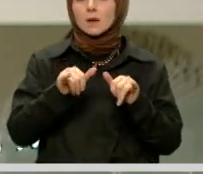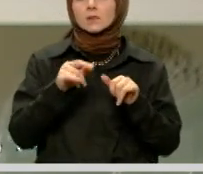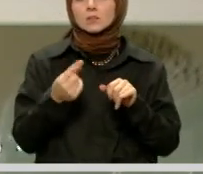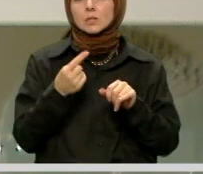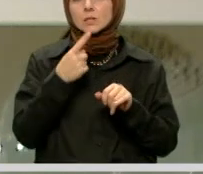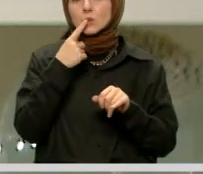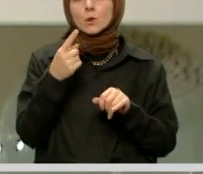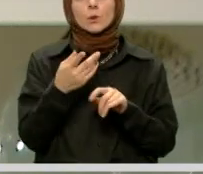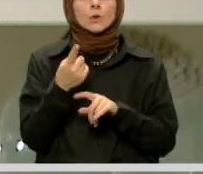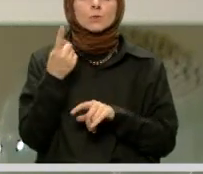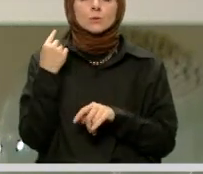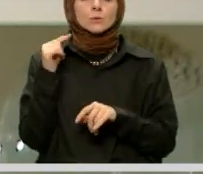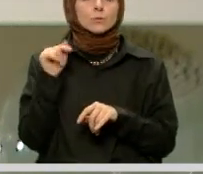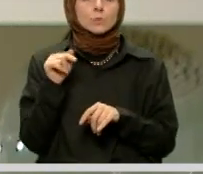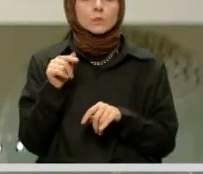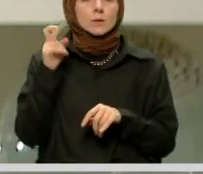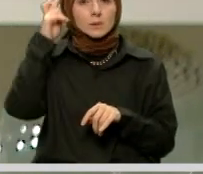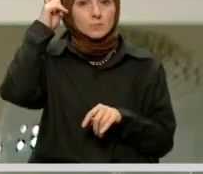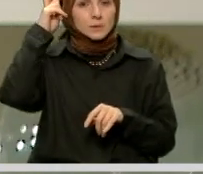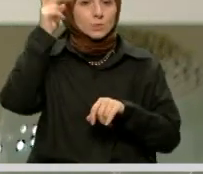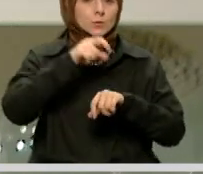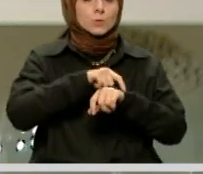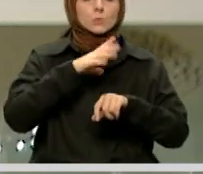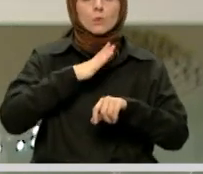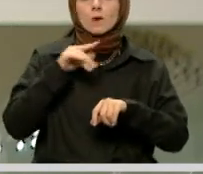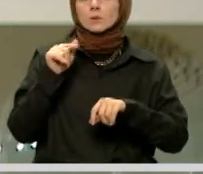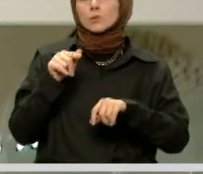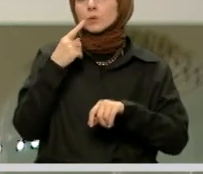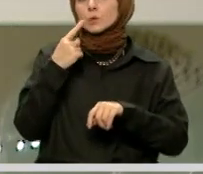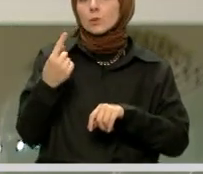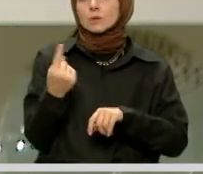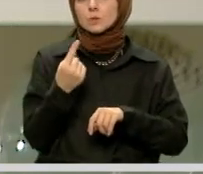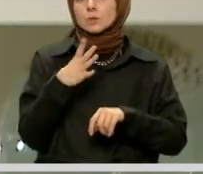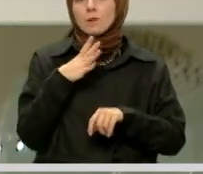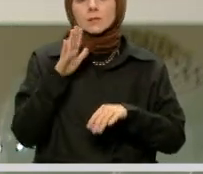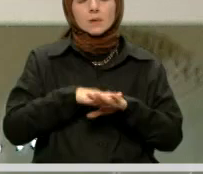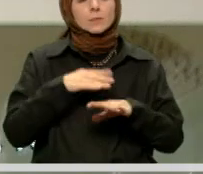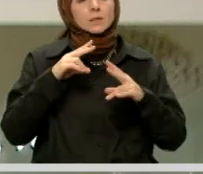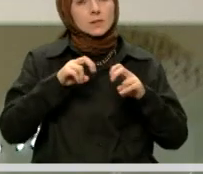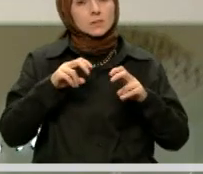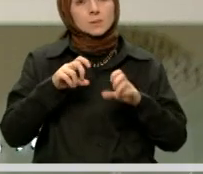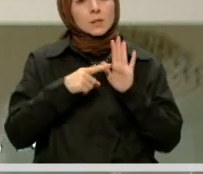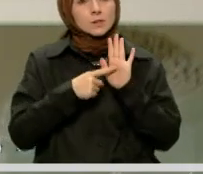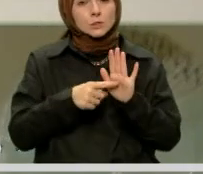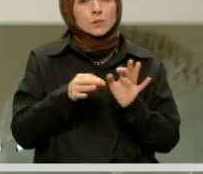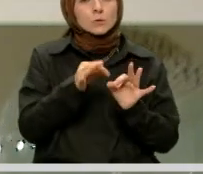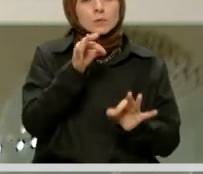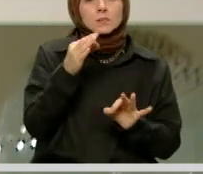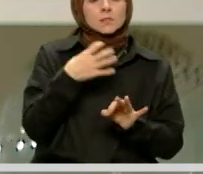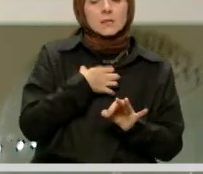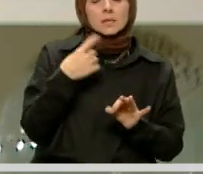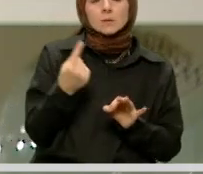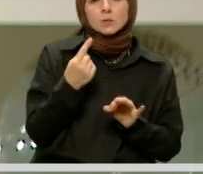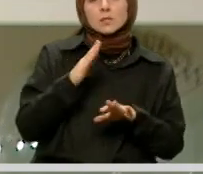bir klinik psikolog ağırladık burada. Şöyle bir cümle kullandı. Yapılan son araştırmalar gösteriyor ki insanın kendine bir şey yapmasından